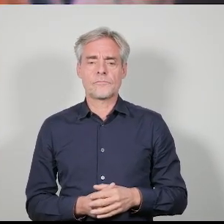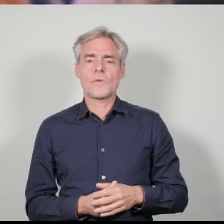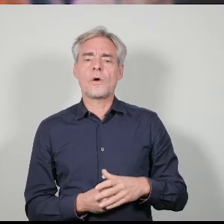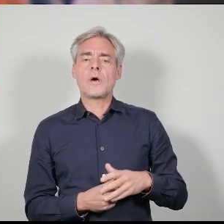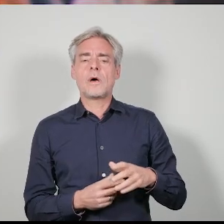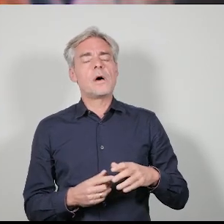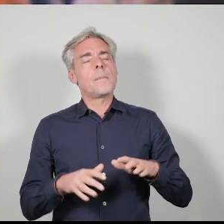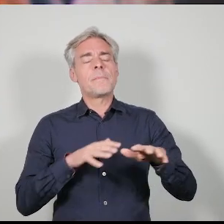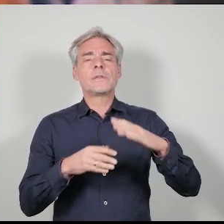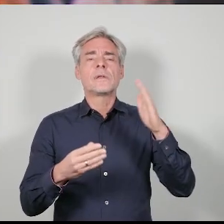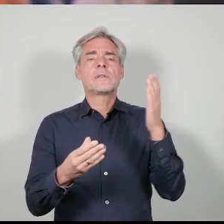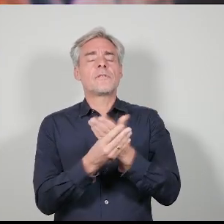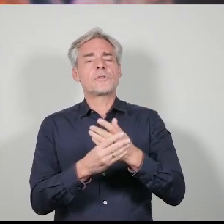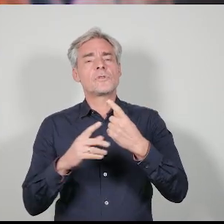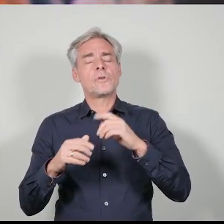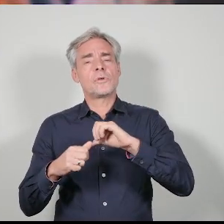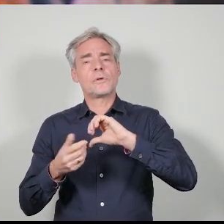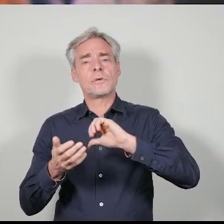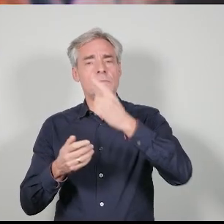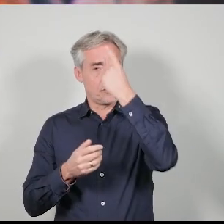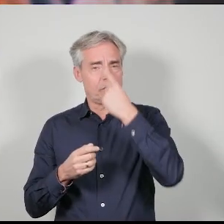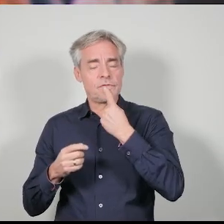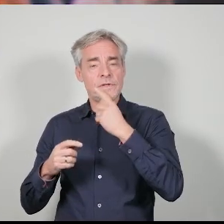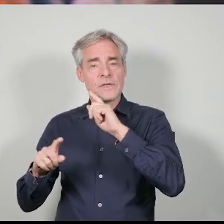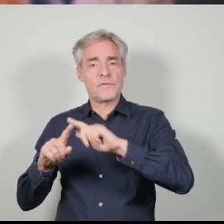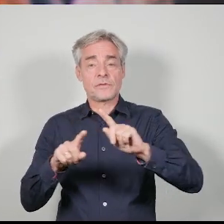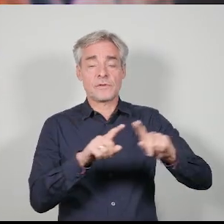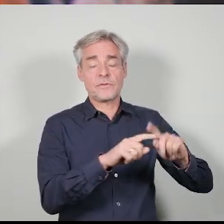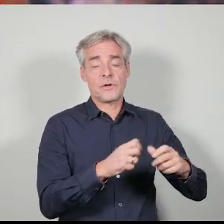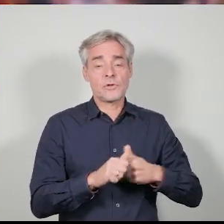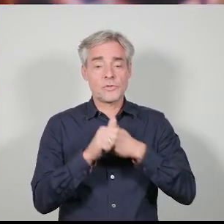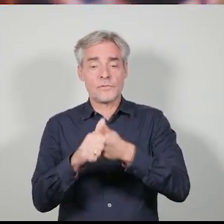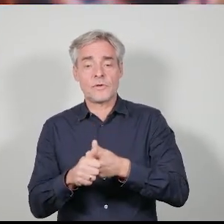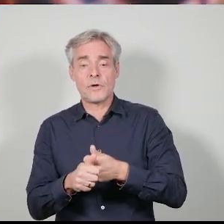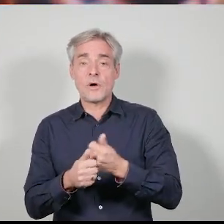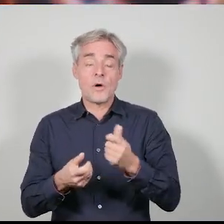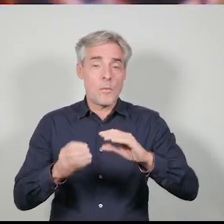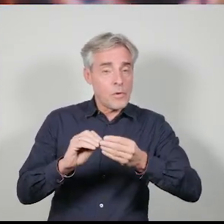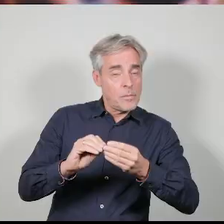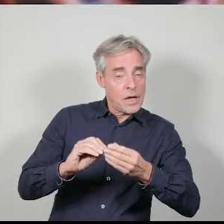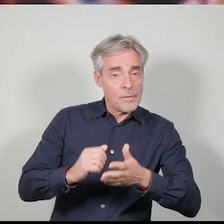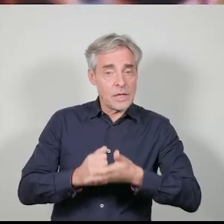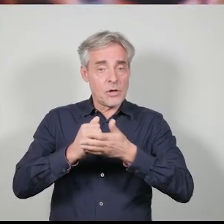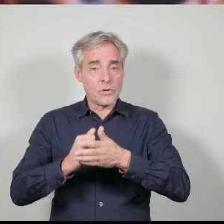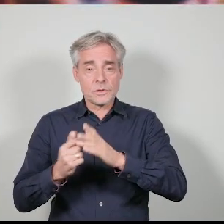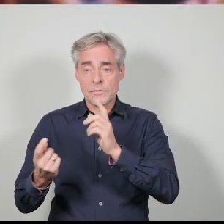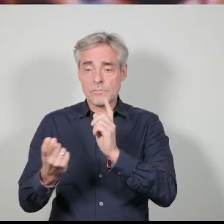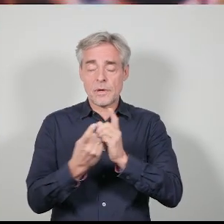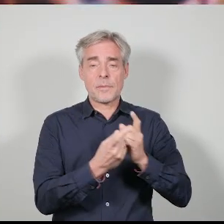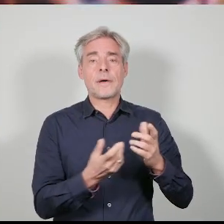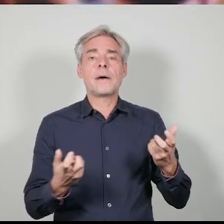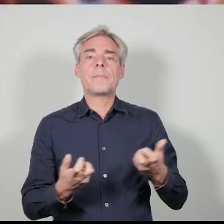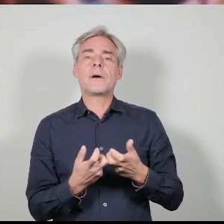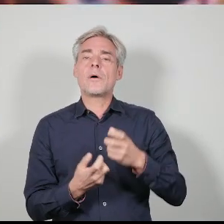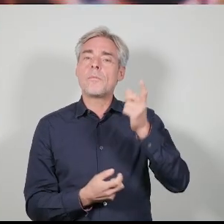la même manière auprès de toutes les façons, un petit peu de toutes les problématiques d'aidance qui peuvent se jouer. En